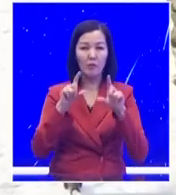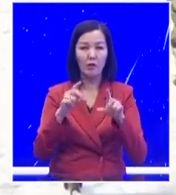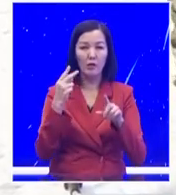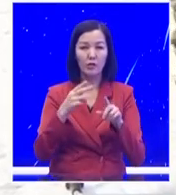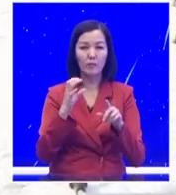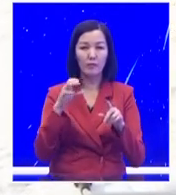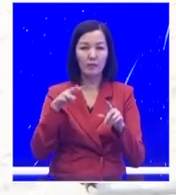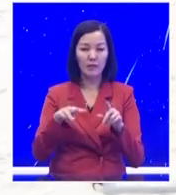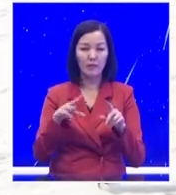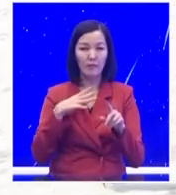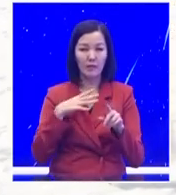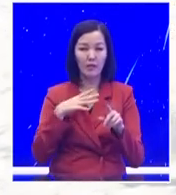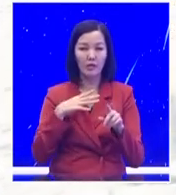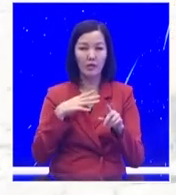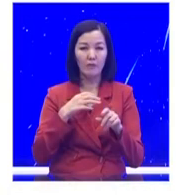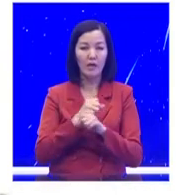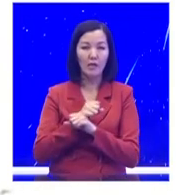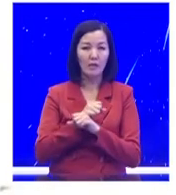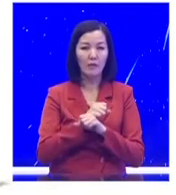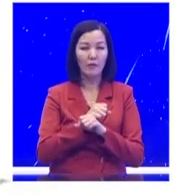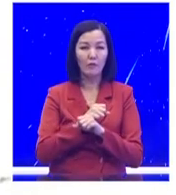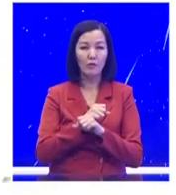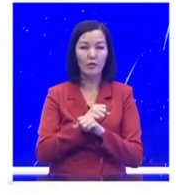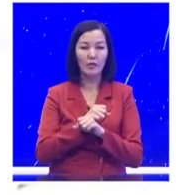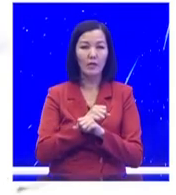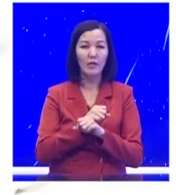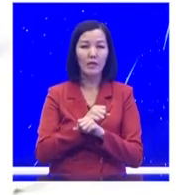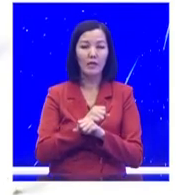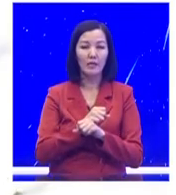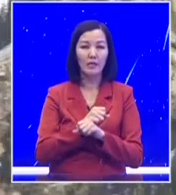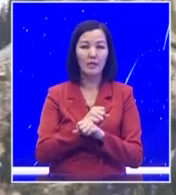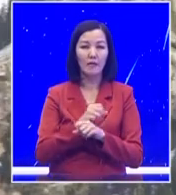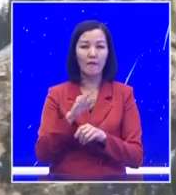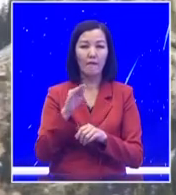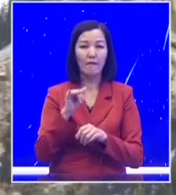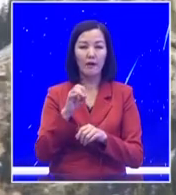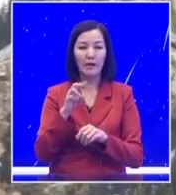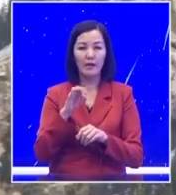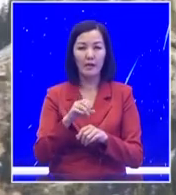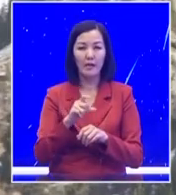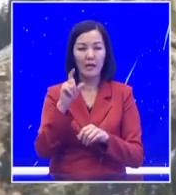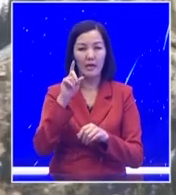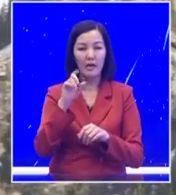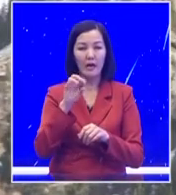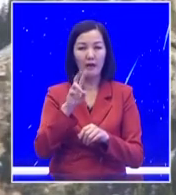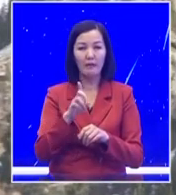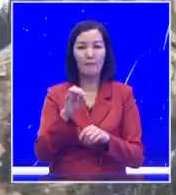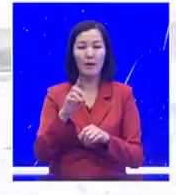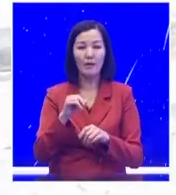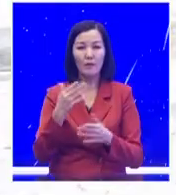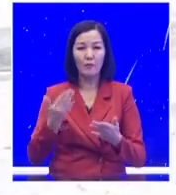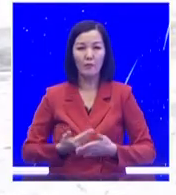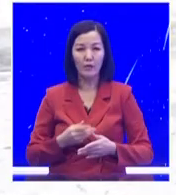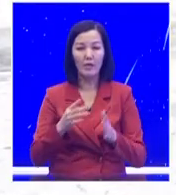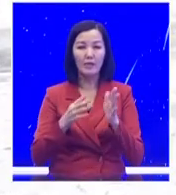25 сантиметрге жетіпті. Демалушылар мұзды арнайы бұрғымен ояды. Мұнда тек форель, яғни хан балығы тіршілік етеді. Оны 8-10